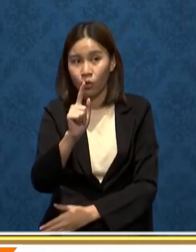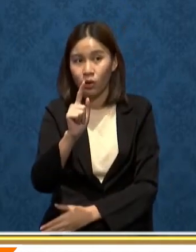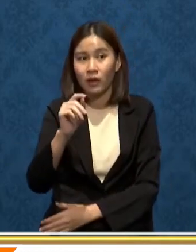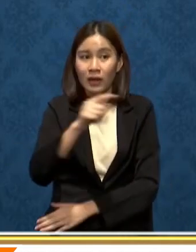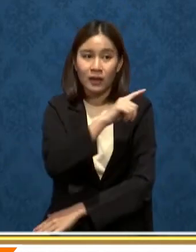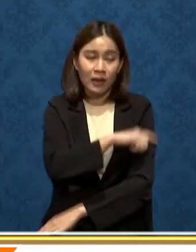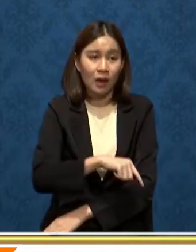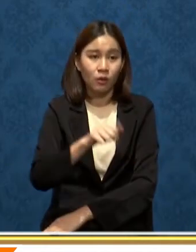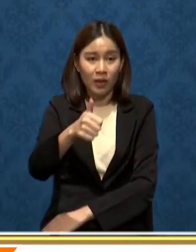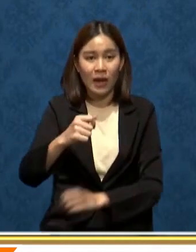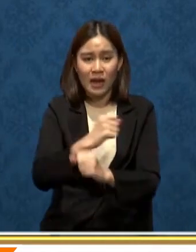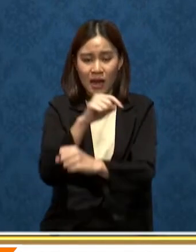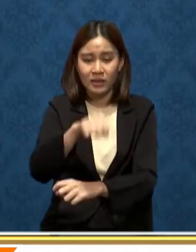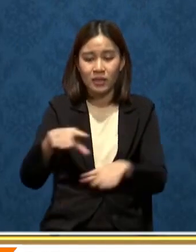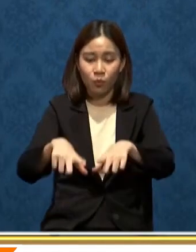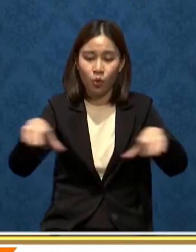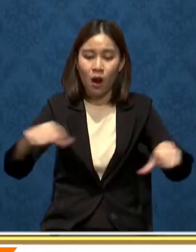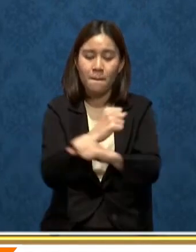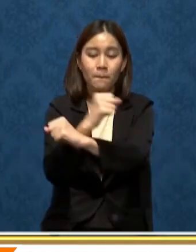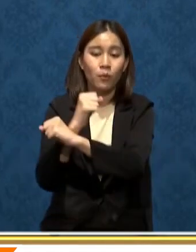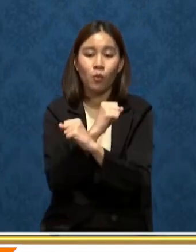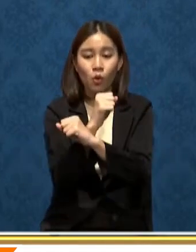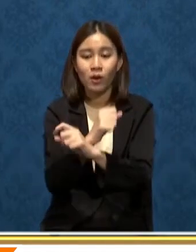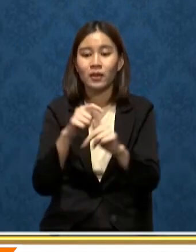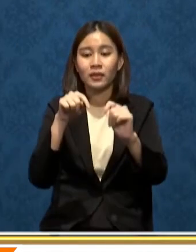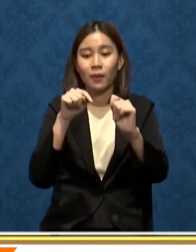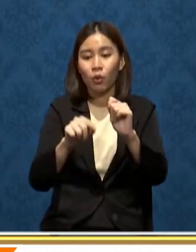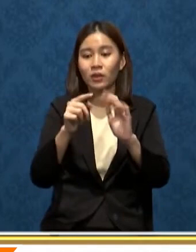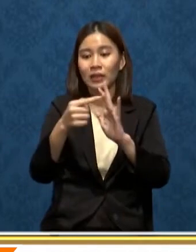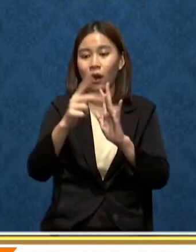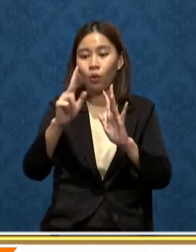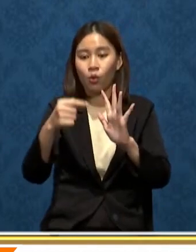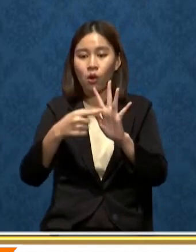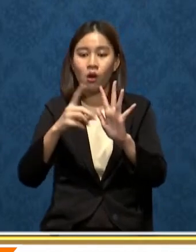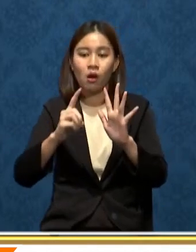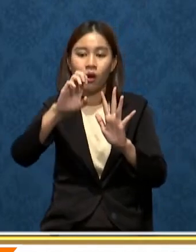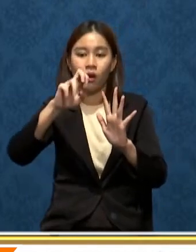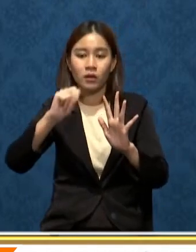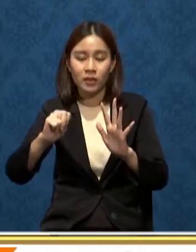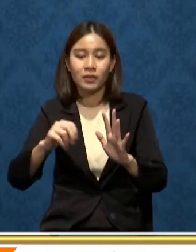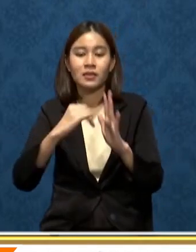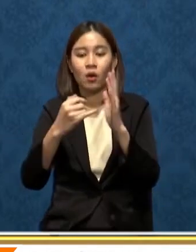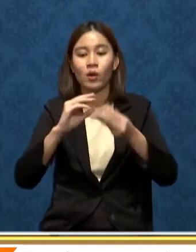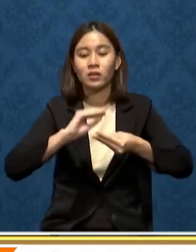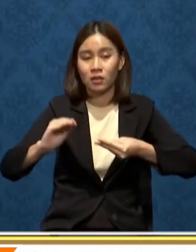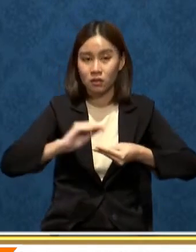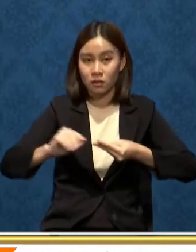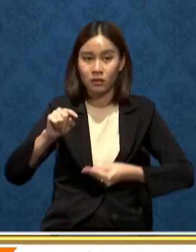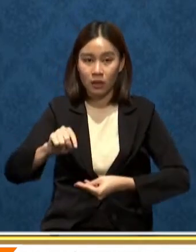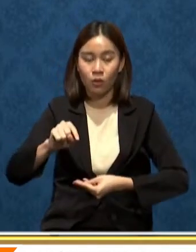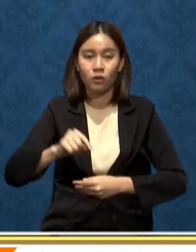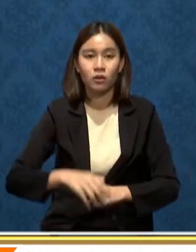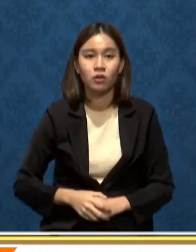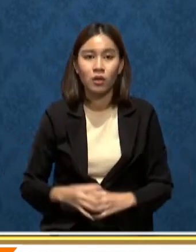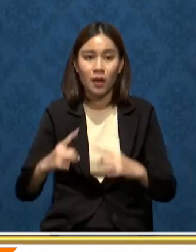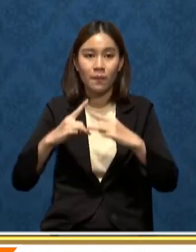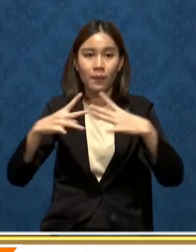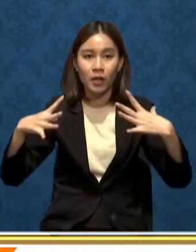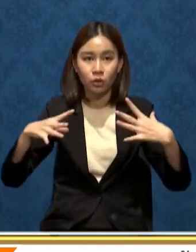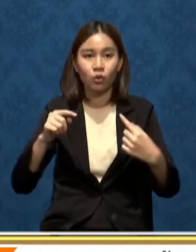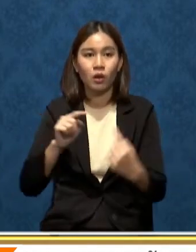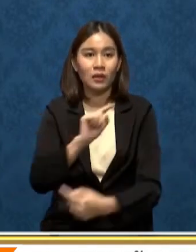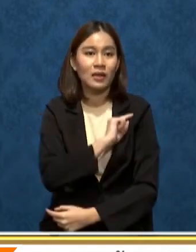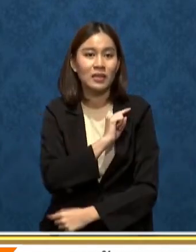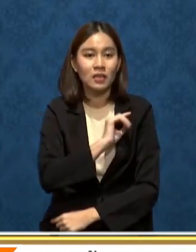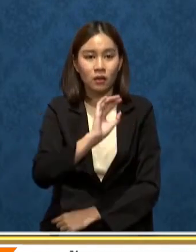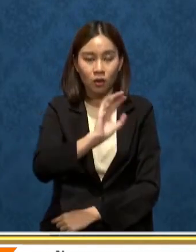พ้ทอนุรักษ์ในพืนที่ตำบนเขาดินอำเภอ บางประกง จัหวัด ชาดเชิงเซ้าซึ่งขาดกับพันธษกิ